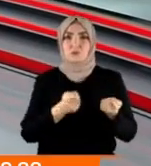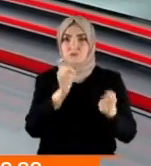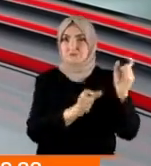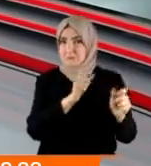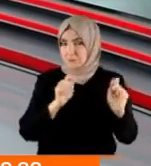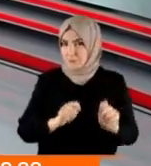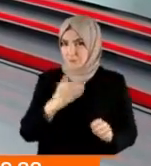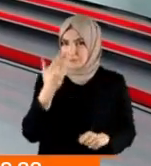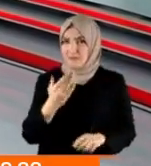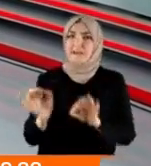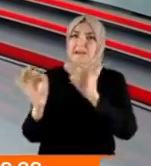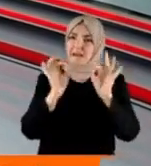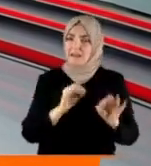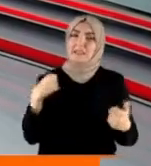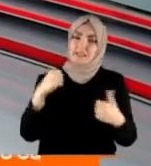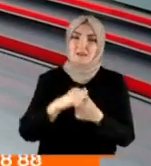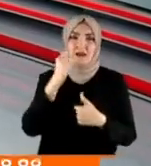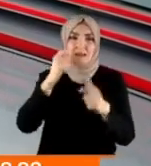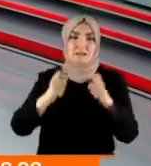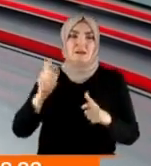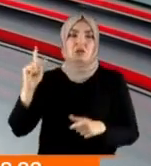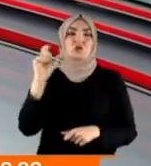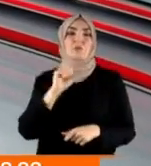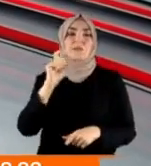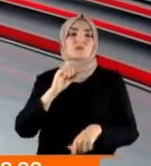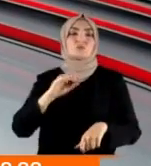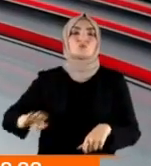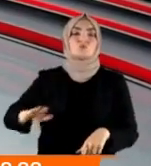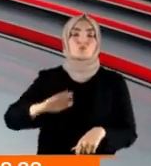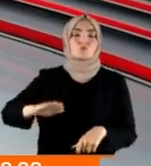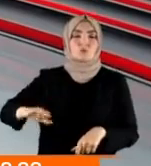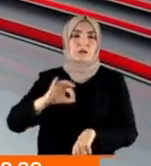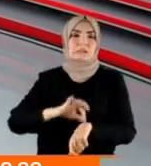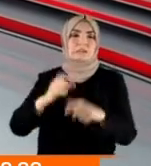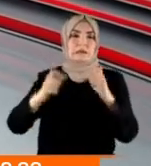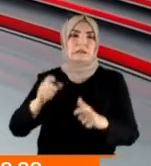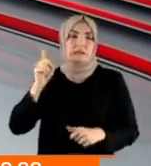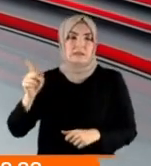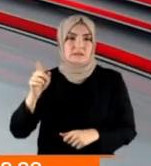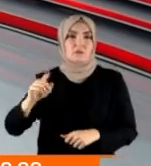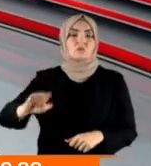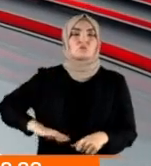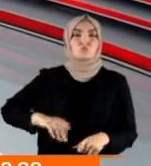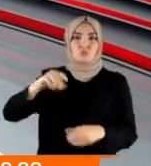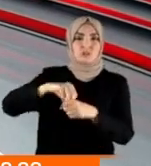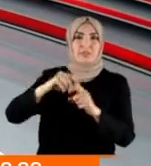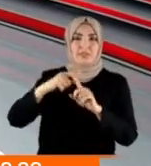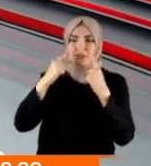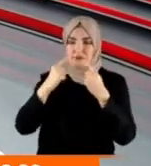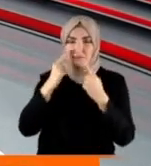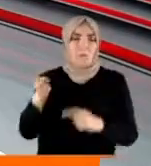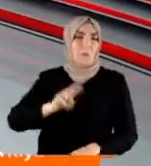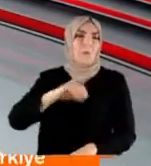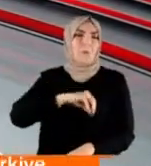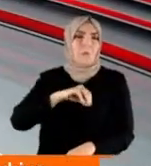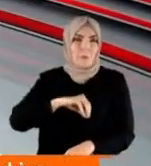Çocuk Yoğun Bakım Servisi birbirine girdi. Çocuklarının öldüğünü zanneden hasta yakınları sağlık çalışanlarına saldırdı ve görevliler